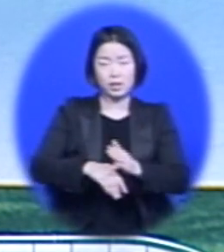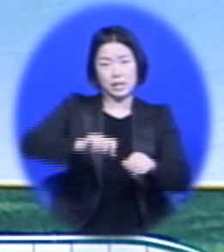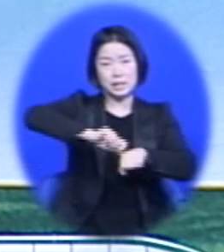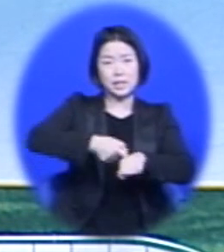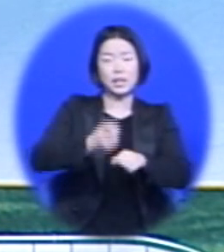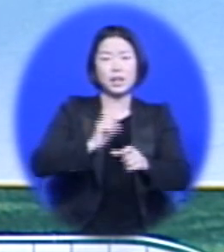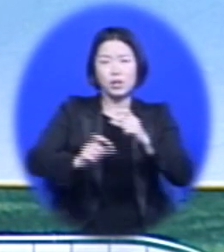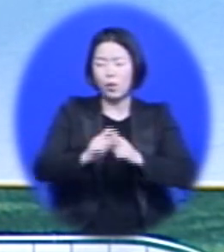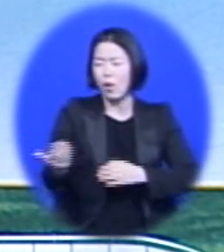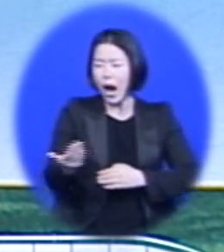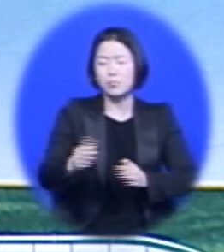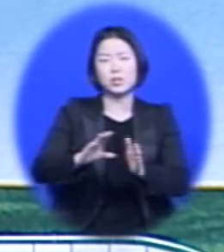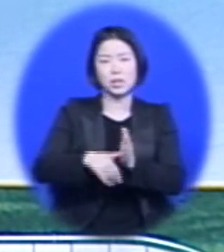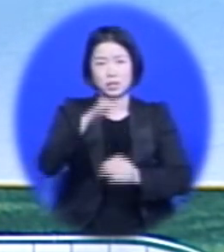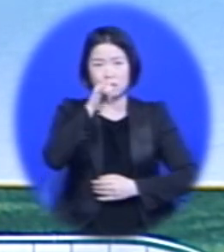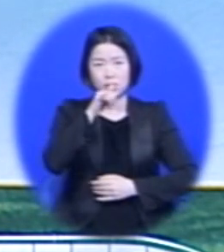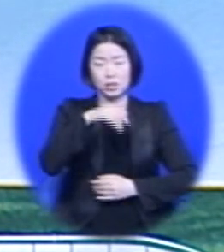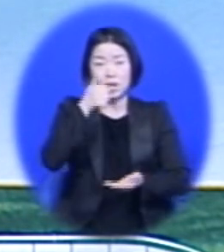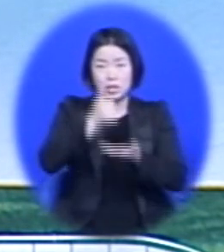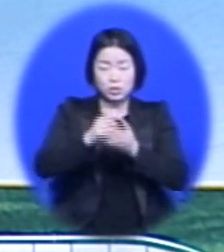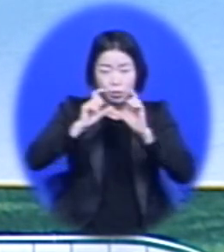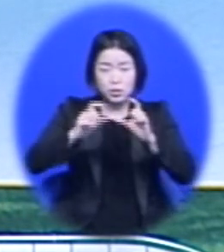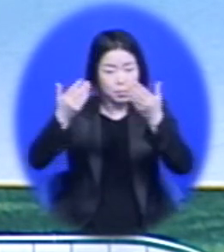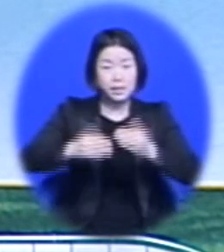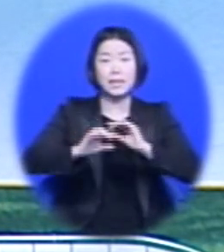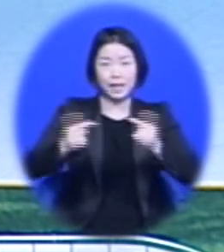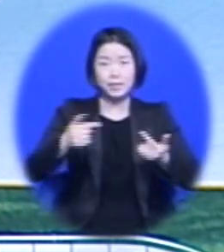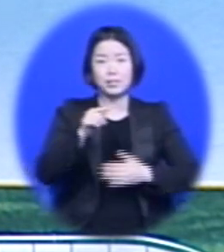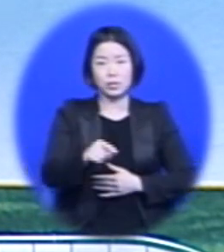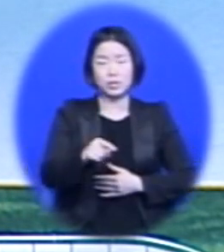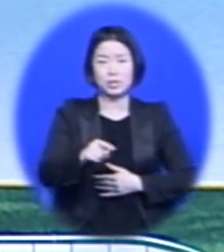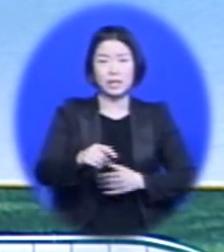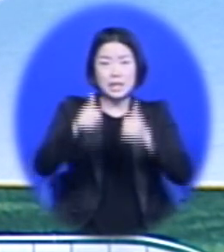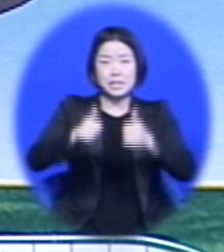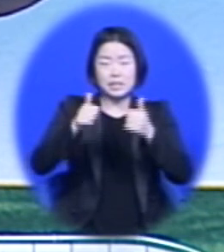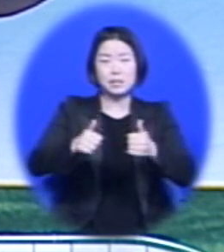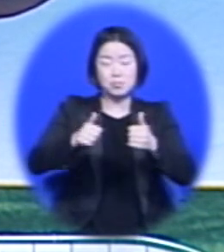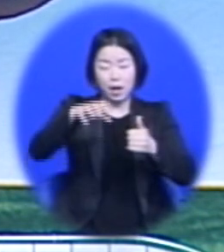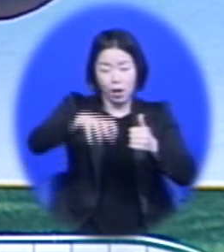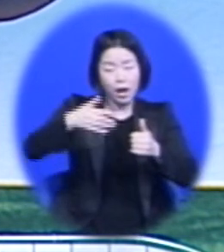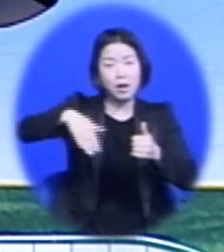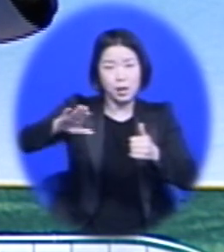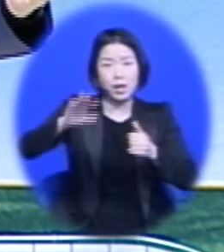더 아플 때가 있습니다. 정죄받지 않는 것은 그건 심판자리 가봐야 아는